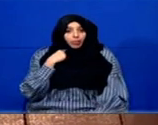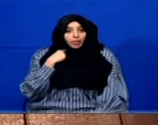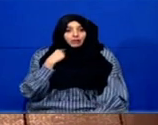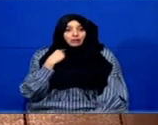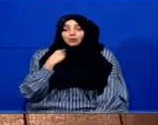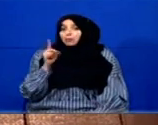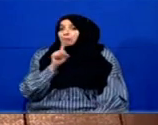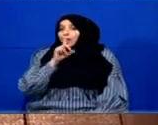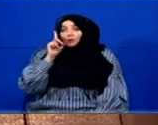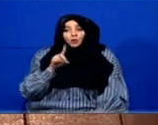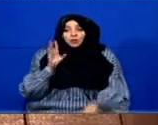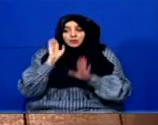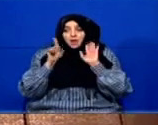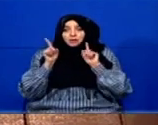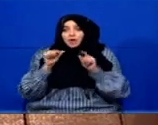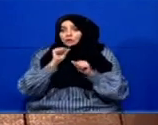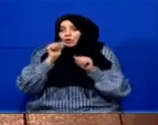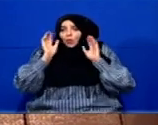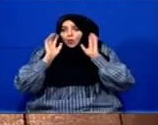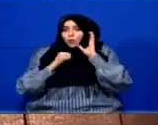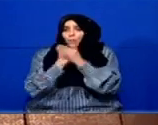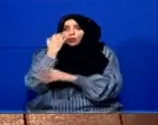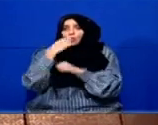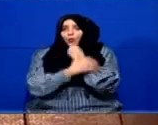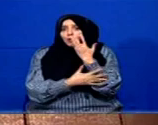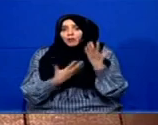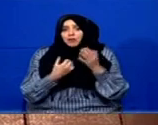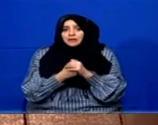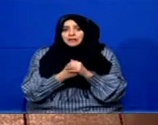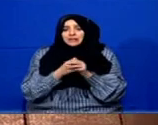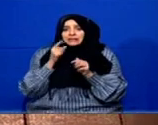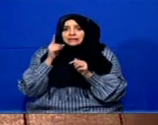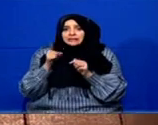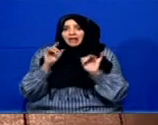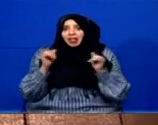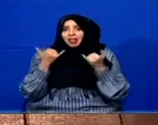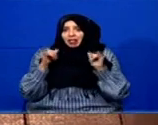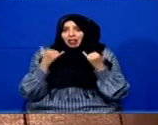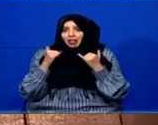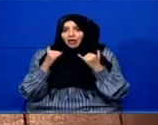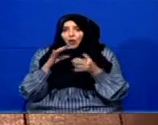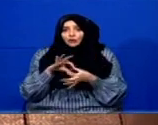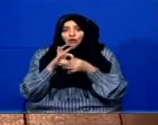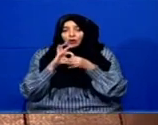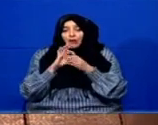لا تصلحوا هذه الصلاه بلا وضوء وهذا من العبث بالدين